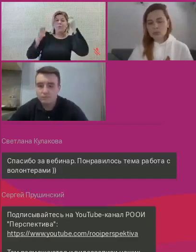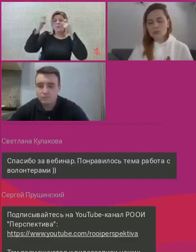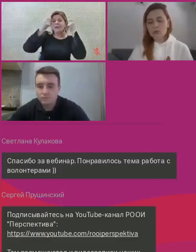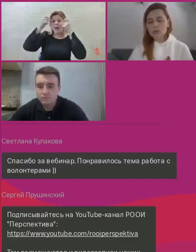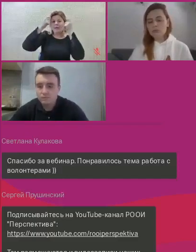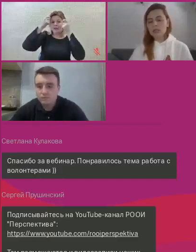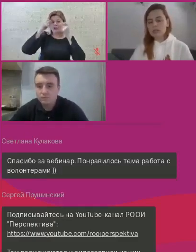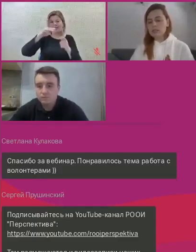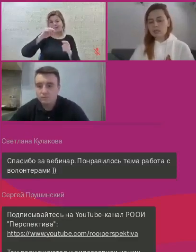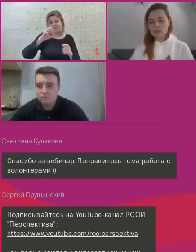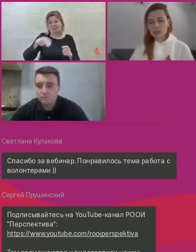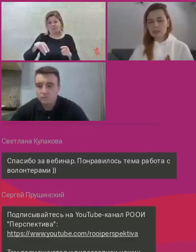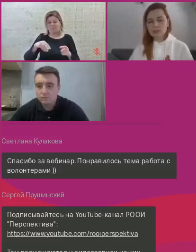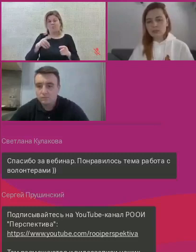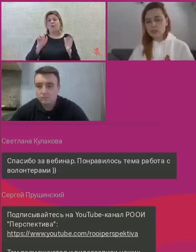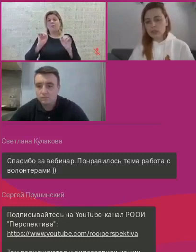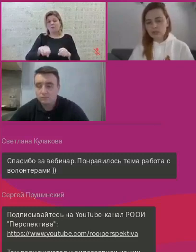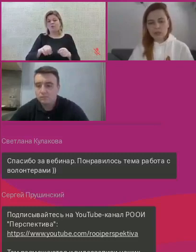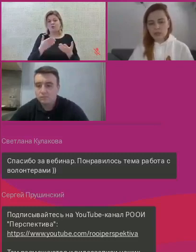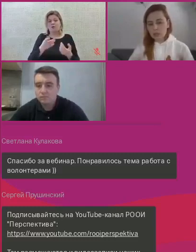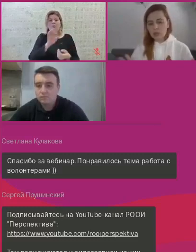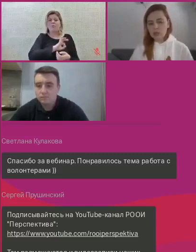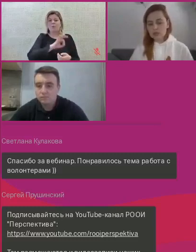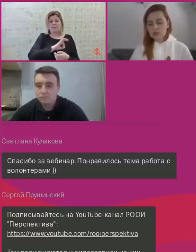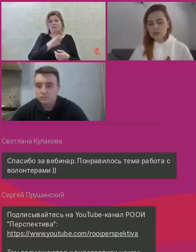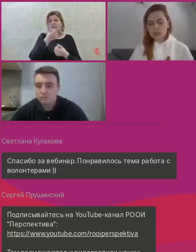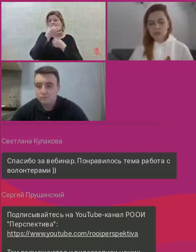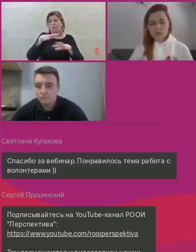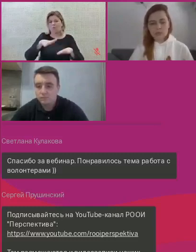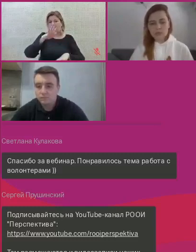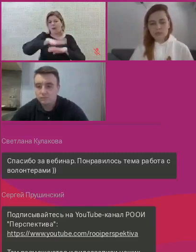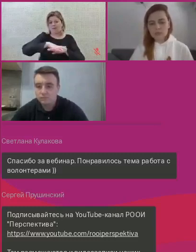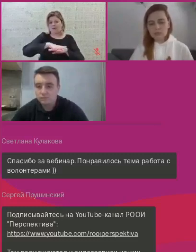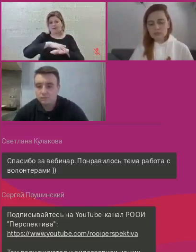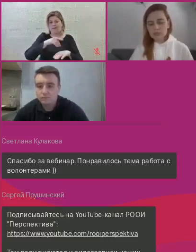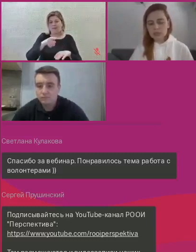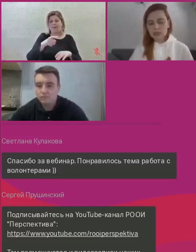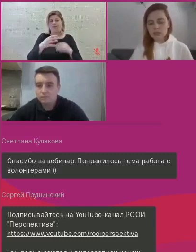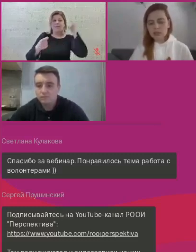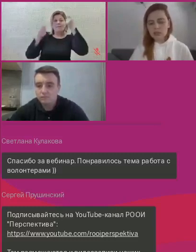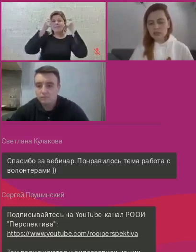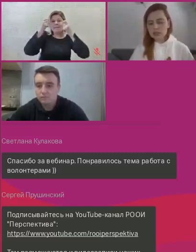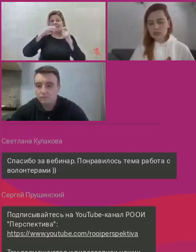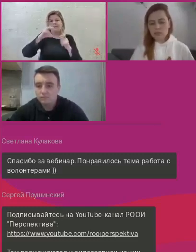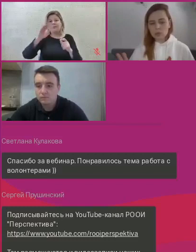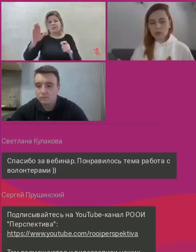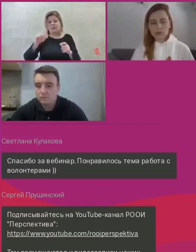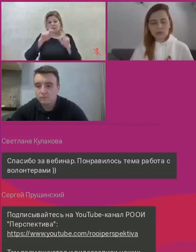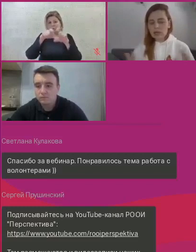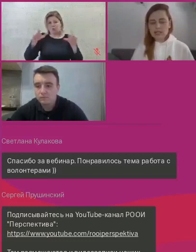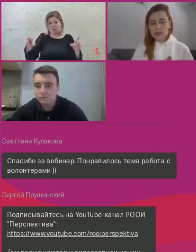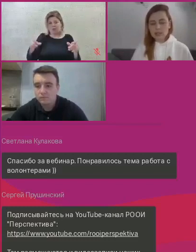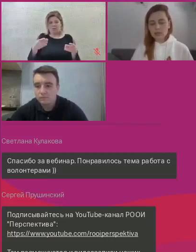можно пользоваться любой матрицей психотипов людей, от там метода диска, там